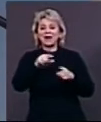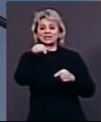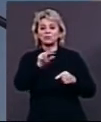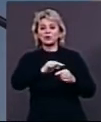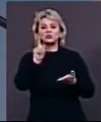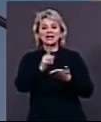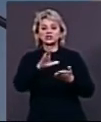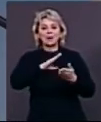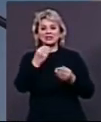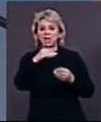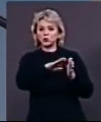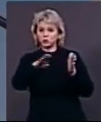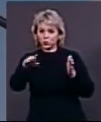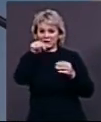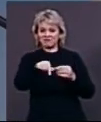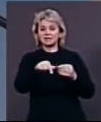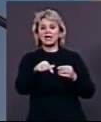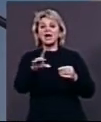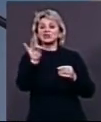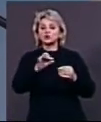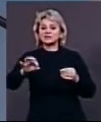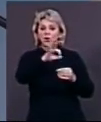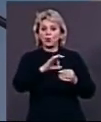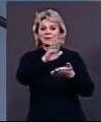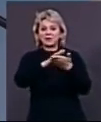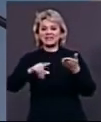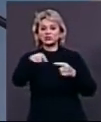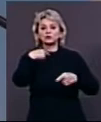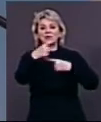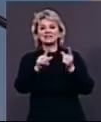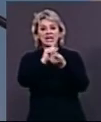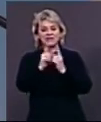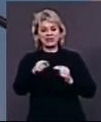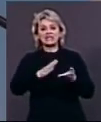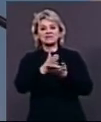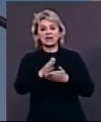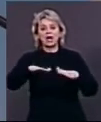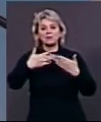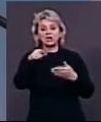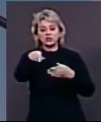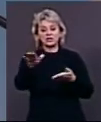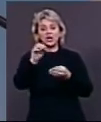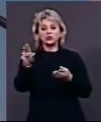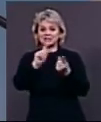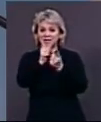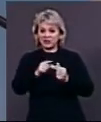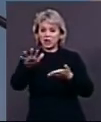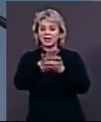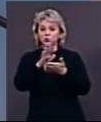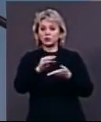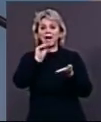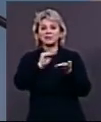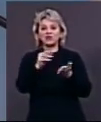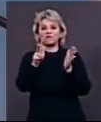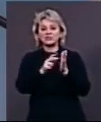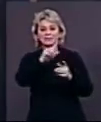работа должна выйти на качественно новый уровень. В Ростовской области продолжается процесс реформирования сферы обращения с отходами. Определено 8